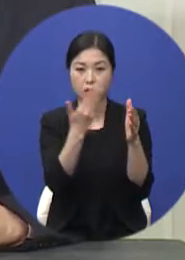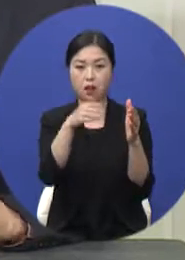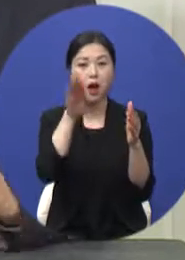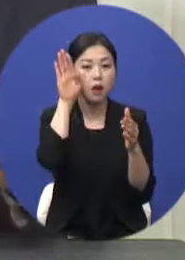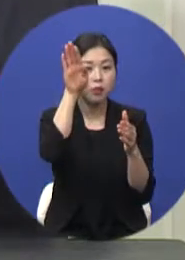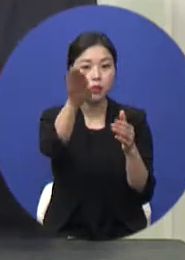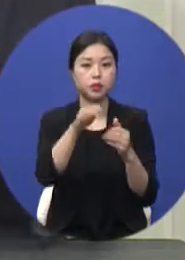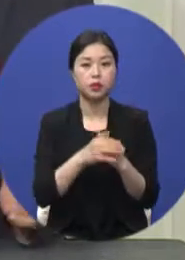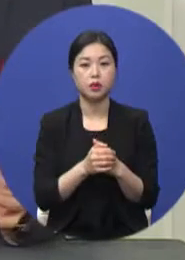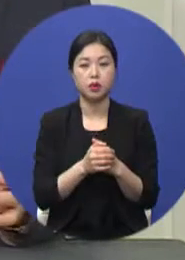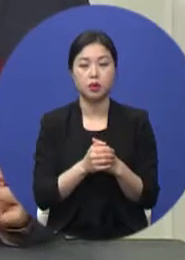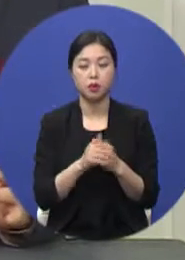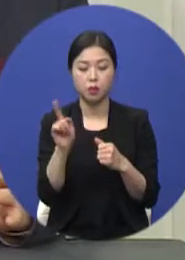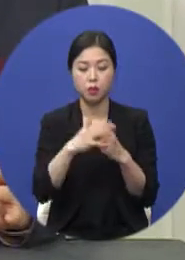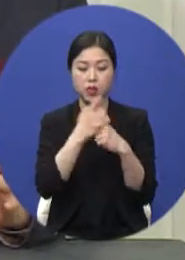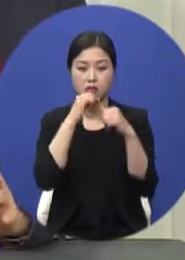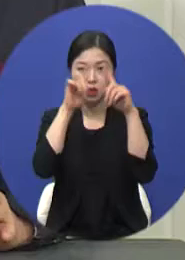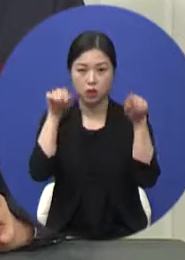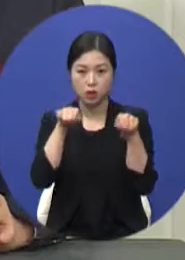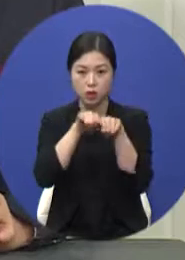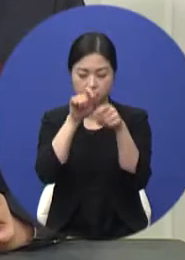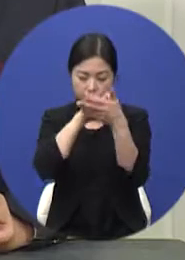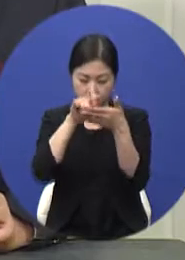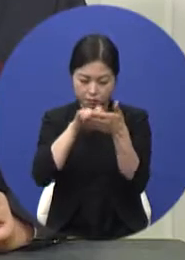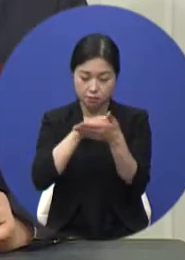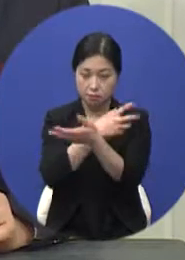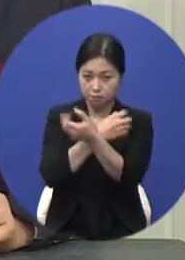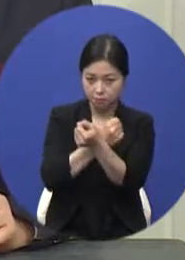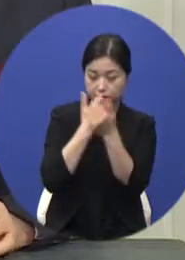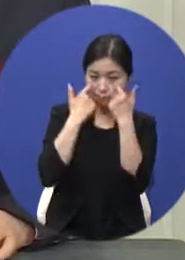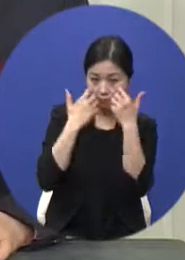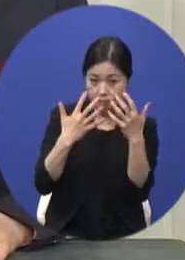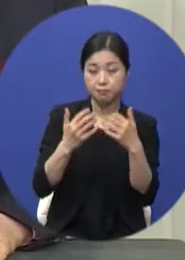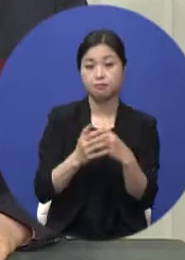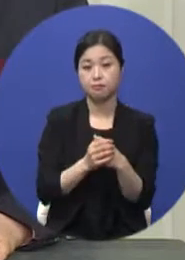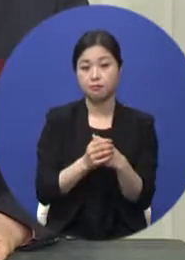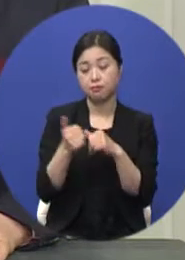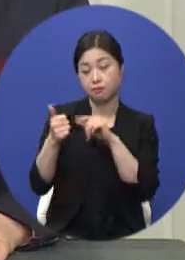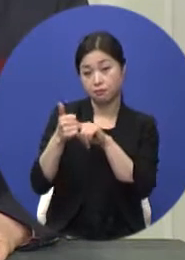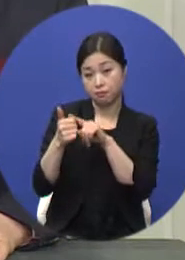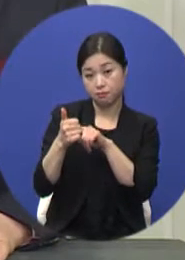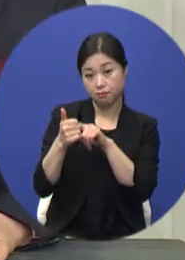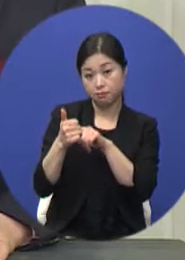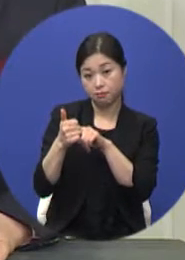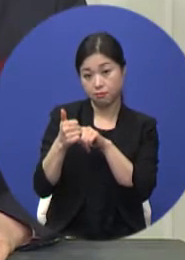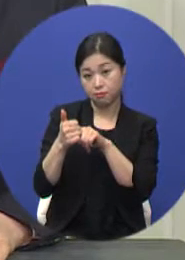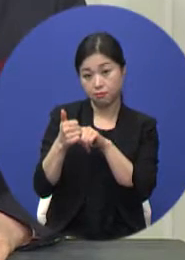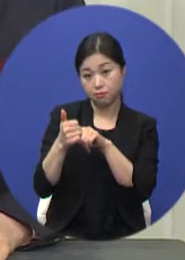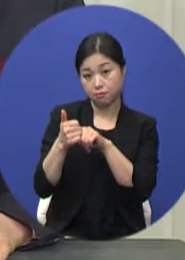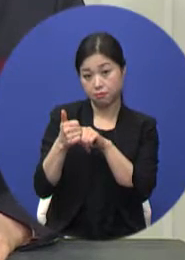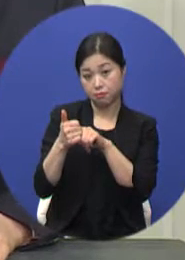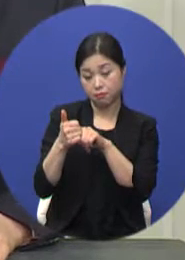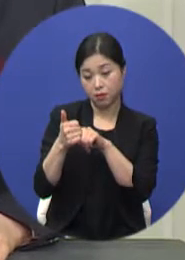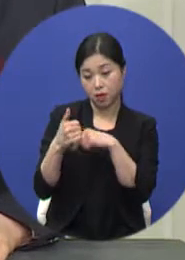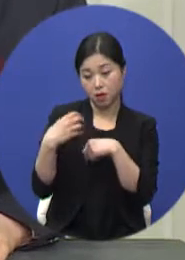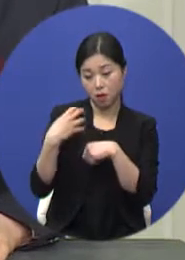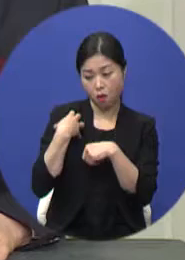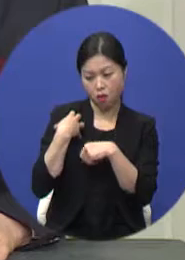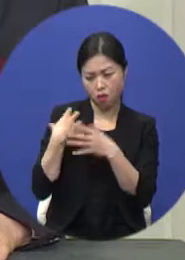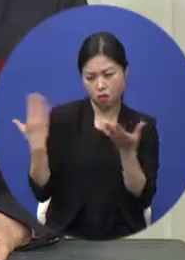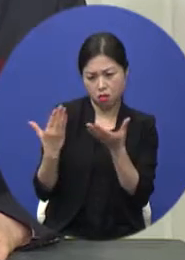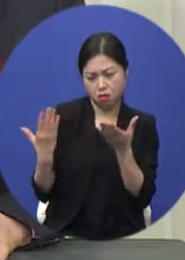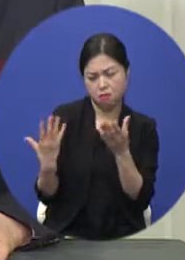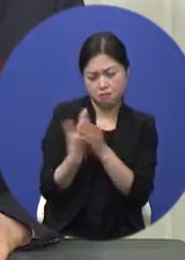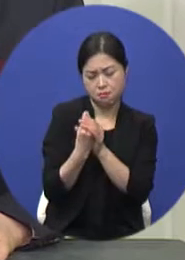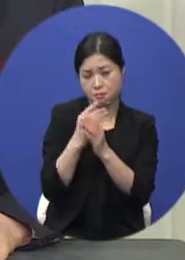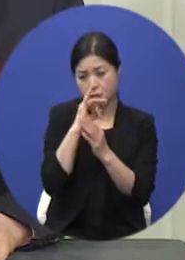그 종이 페이퍼에 남기는 계약 관계로 남겨서 그분이 뭐 만약에 자기 역할을 명시해 놓고 못했을